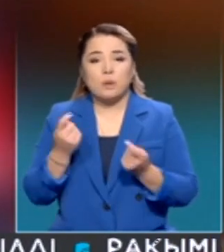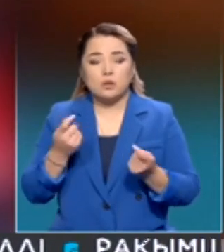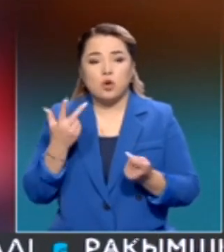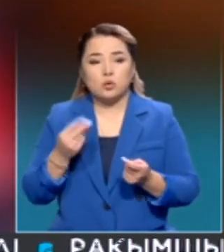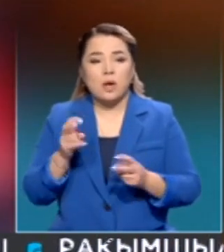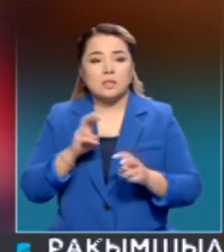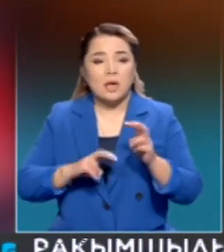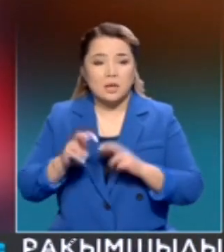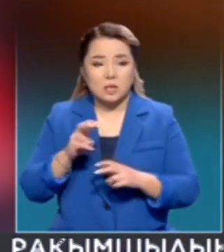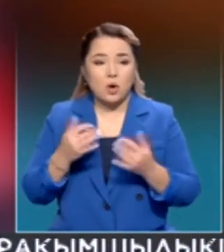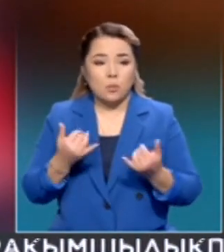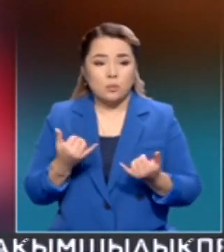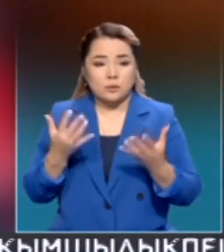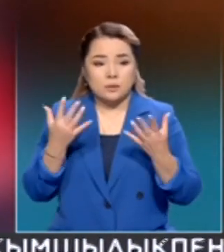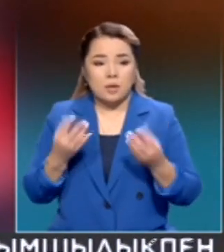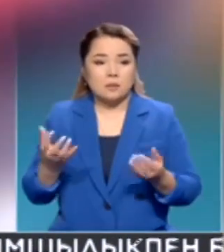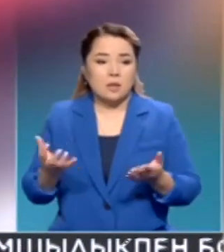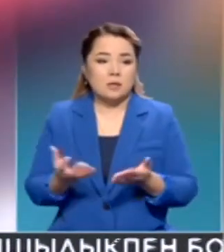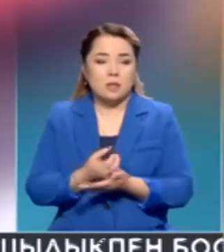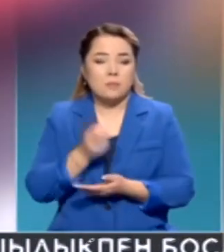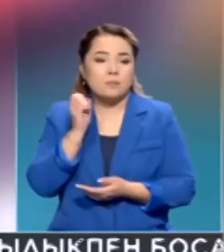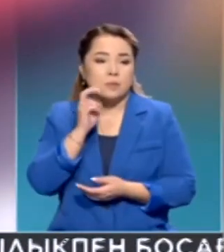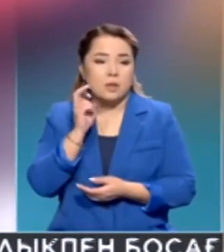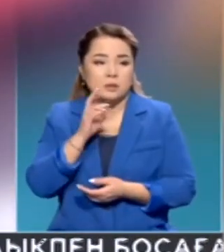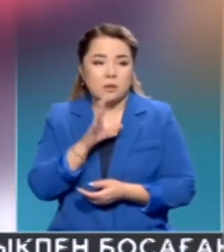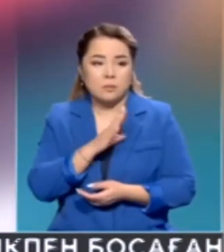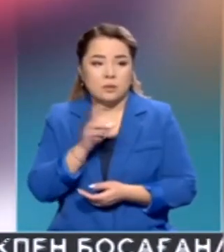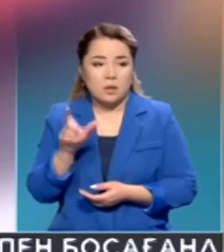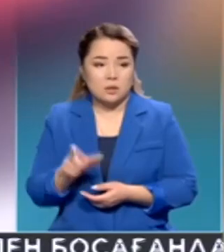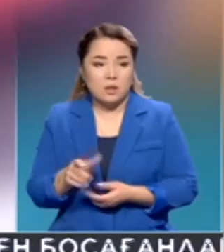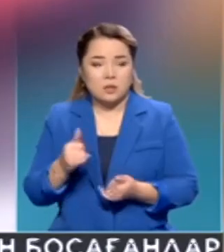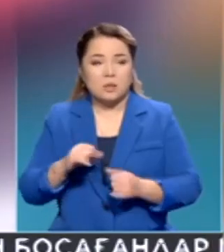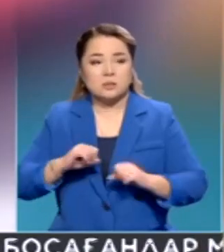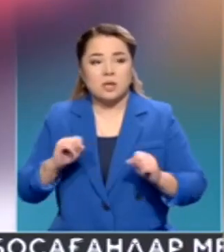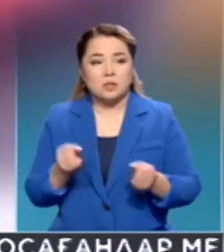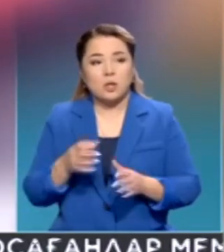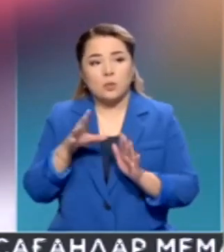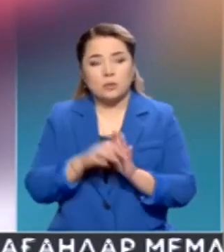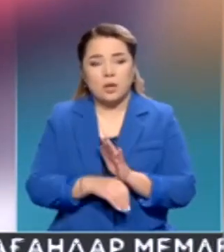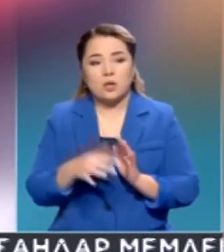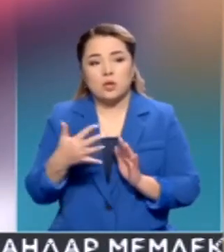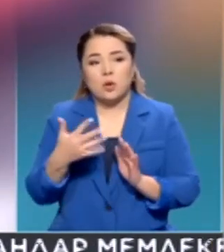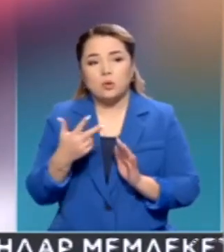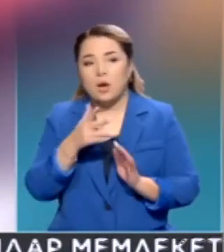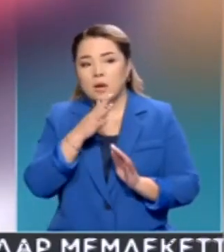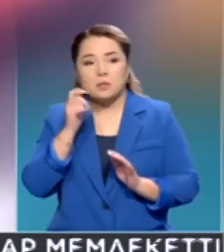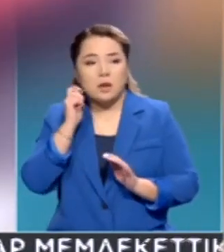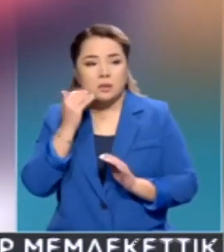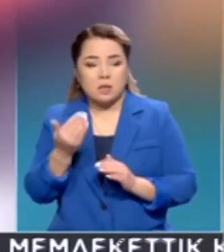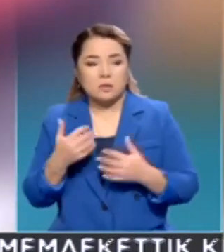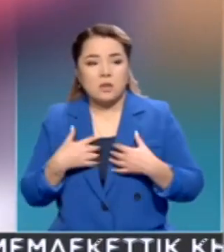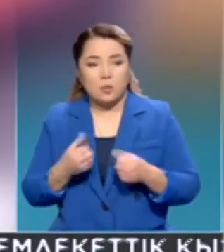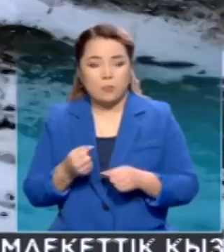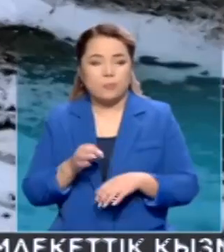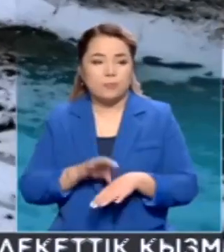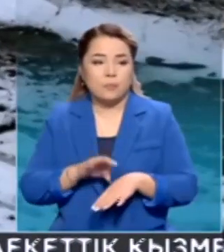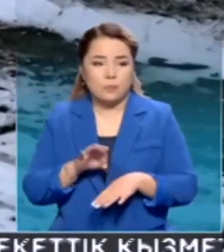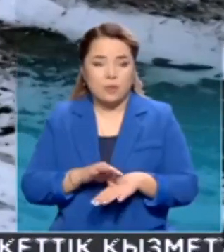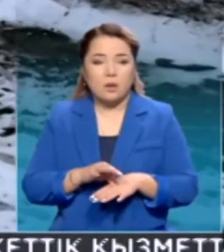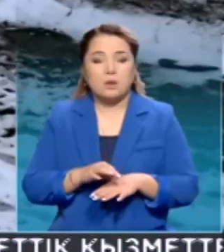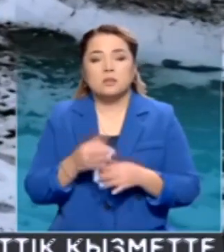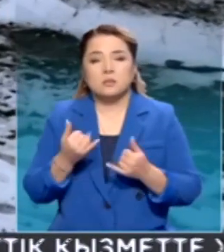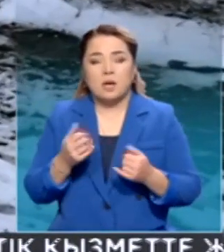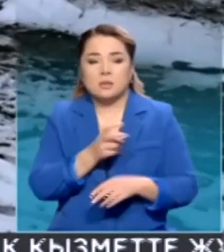күннен бері іздесті. Абырой болғанда бүгін түске таяу табылды. Қыстақта түнеген 53 жастағы ер адамның денсаулығы сыр берген.